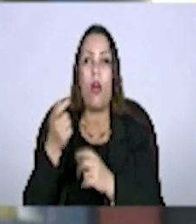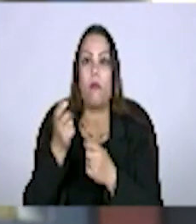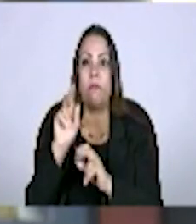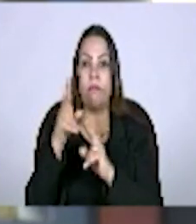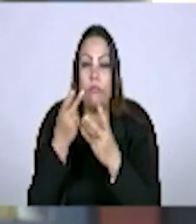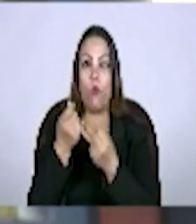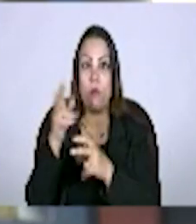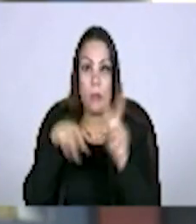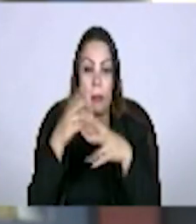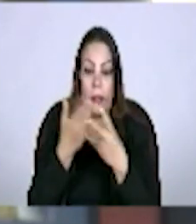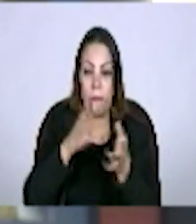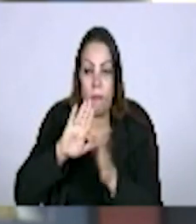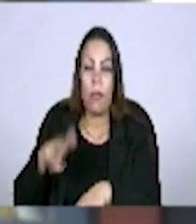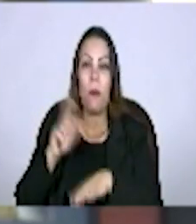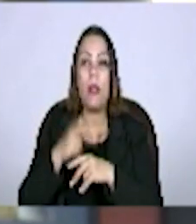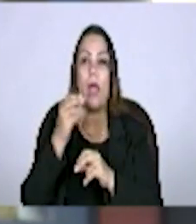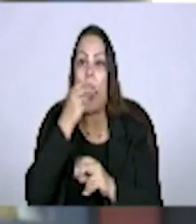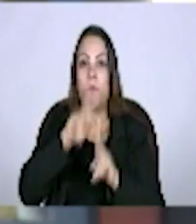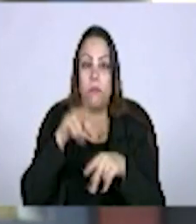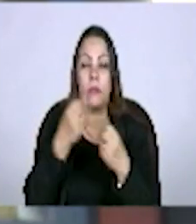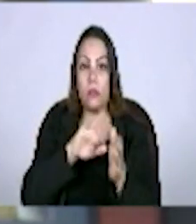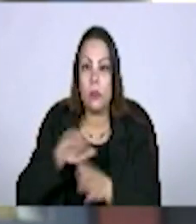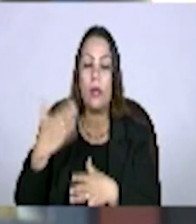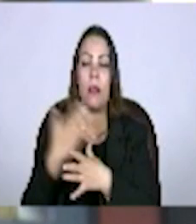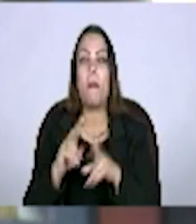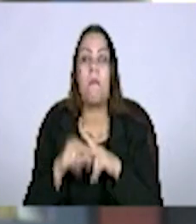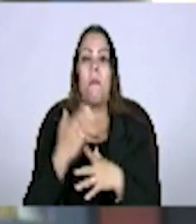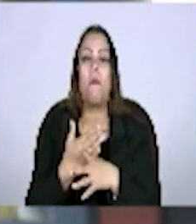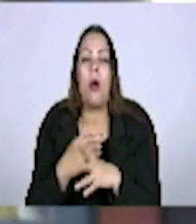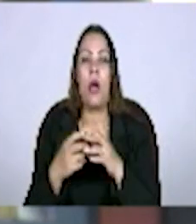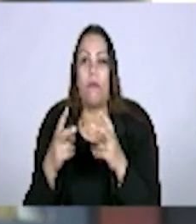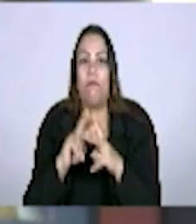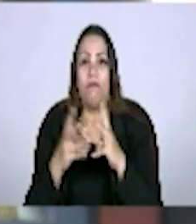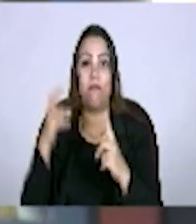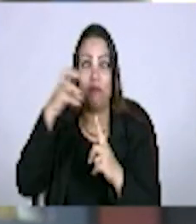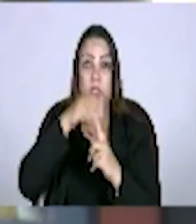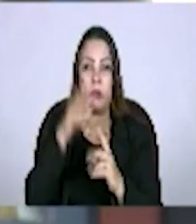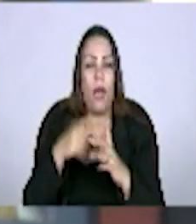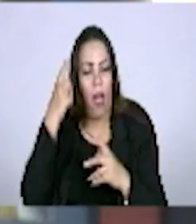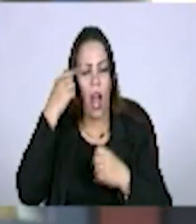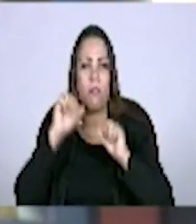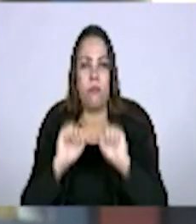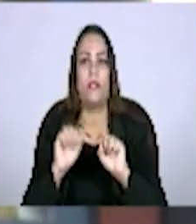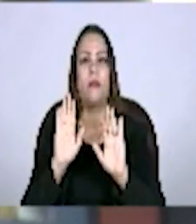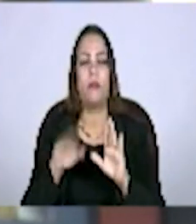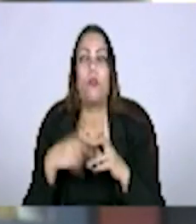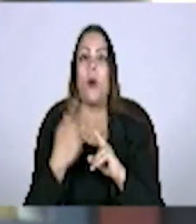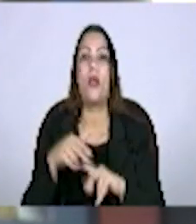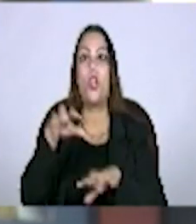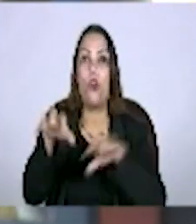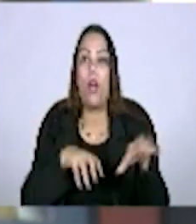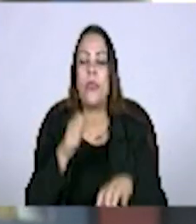عارف ايه وبدات ان هي تقف في وجه اي تهديدات قادمه وايران ايضا حذرت المليشيات